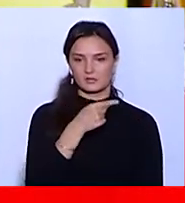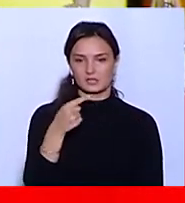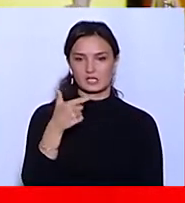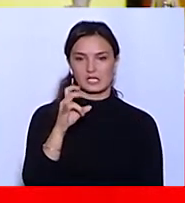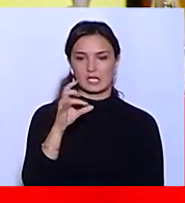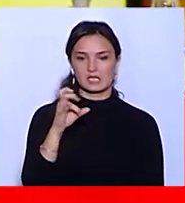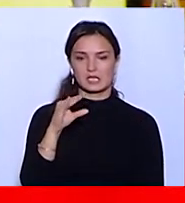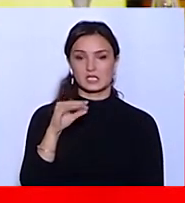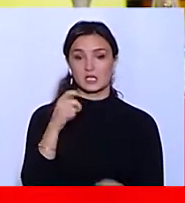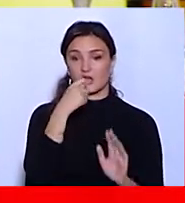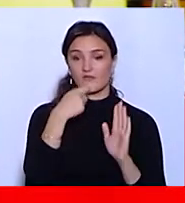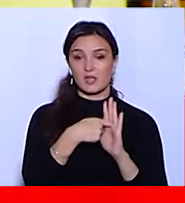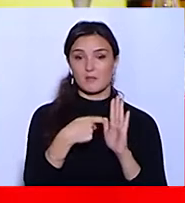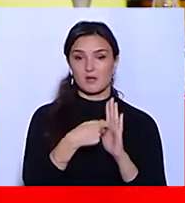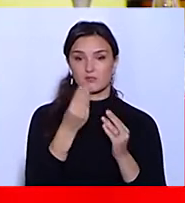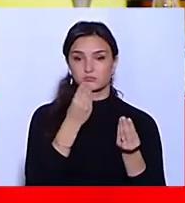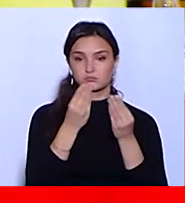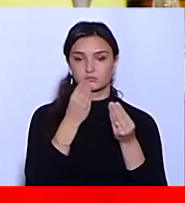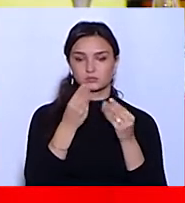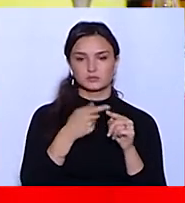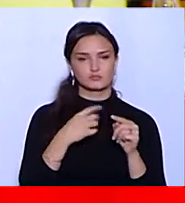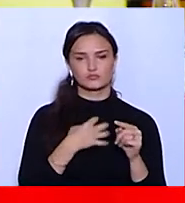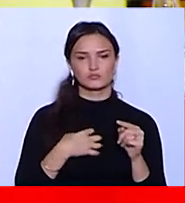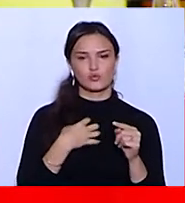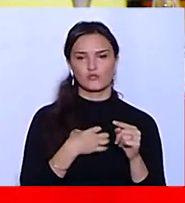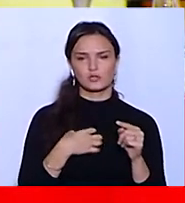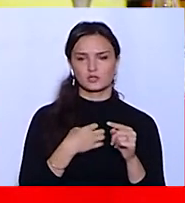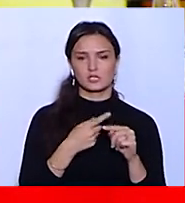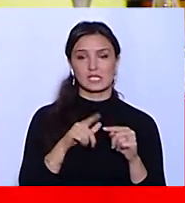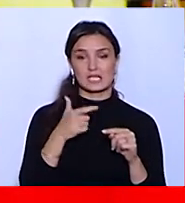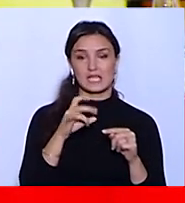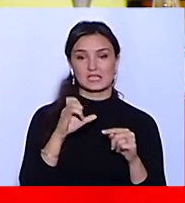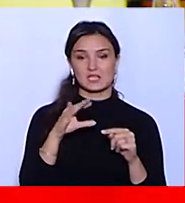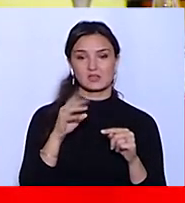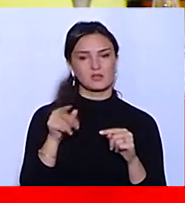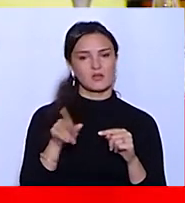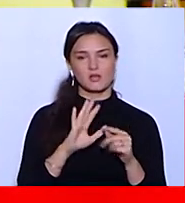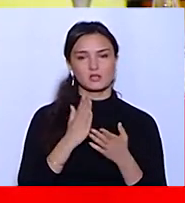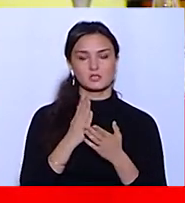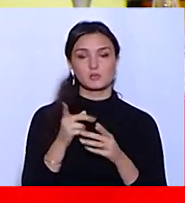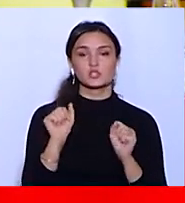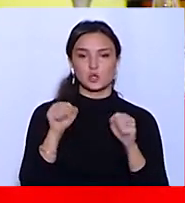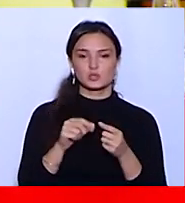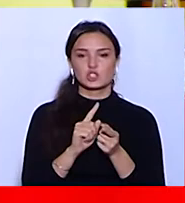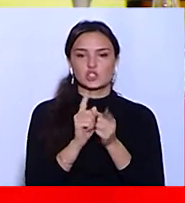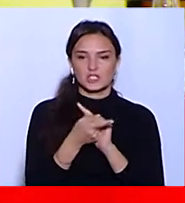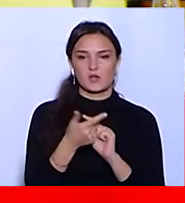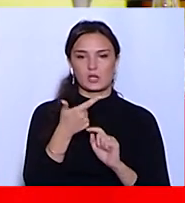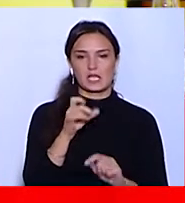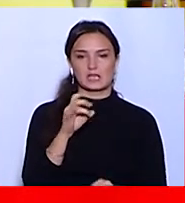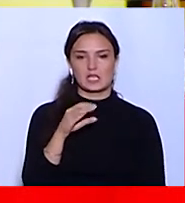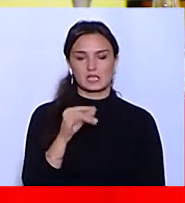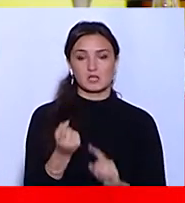კვება ერთ-ერთი კომპონენტია ეპიგენეტიკურ ფაქტორებში. ანუ ის არ არის გენეტიკური ფაქტორი, მაგრამ მას შეუძლია შეცვალოს გენეტიკა.